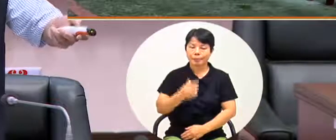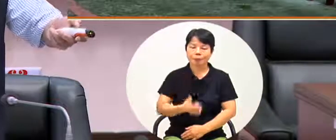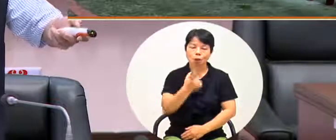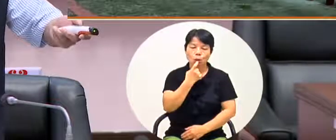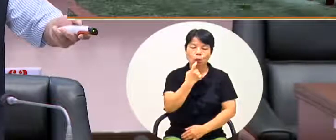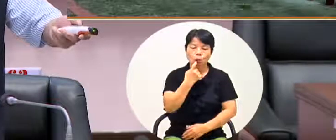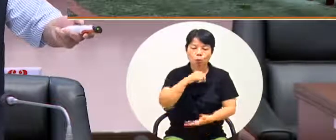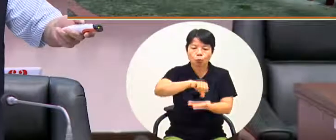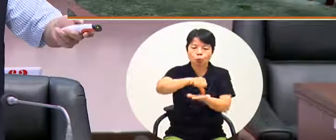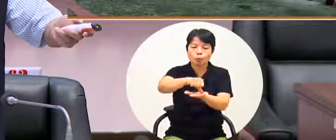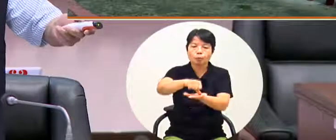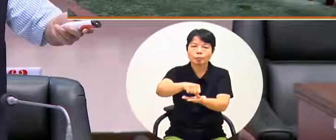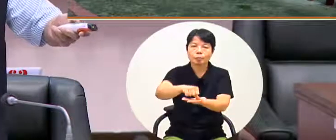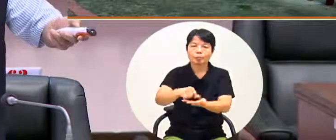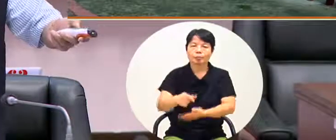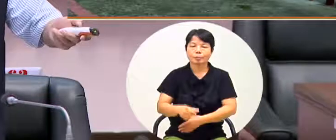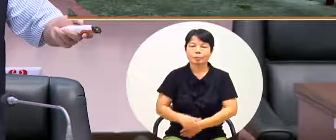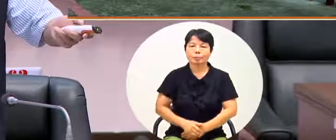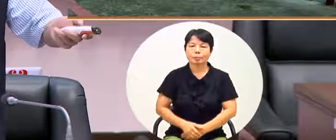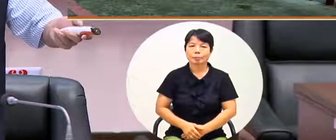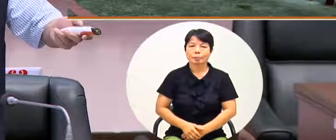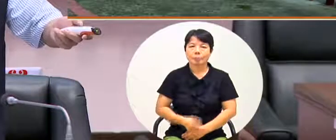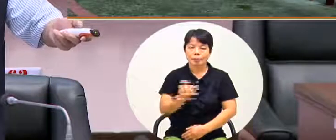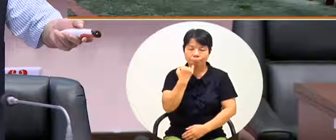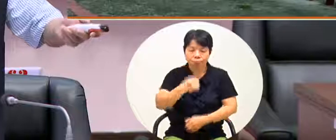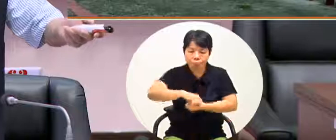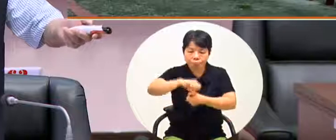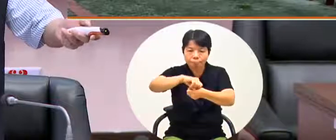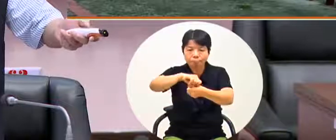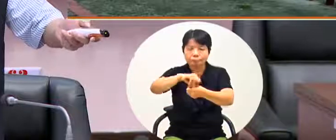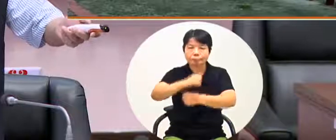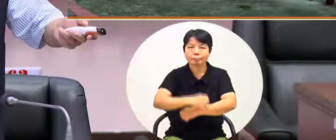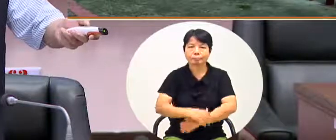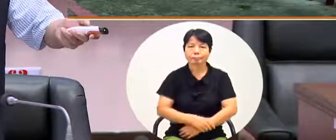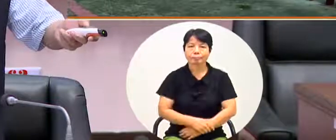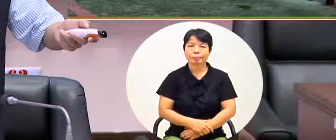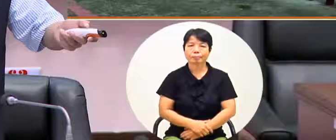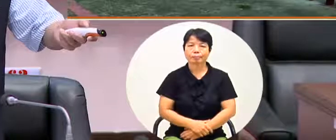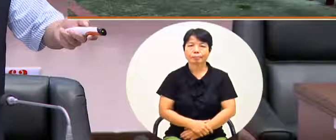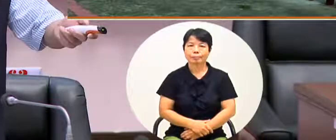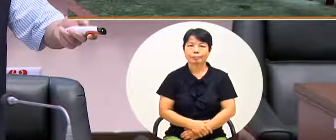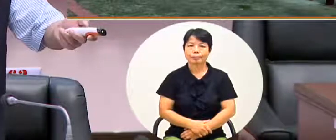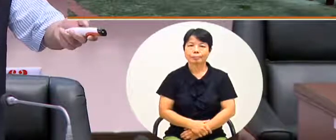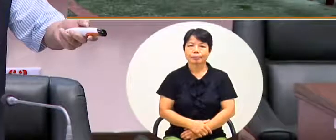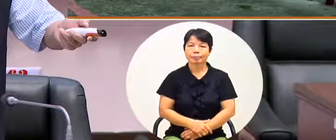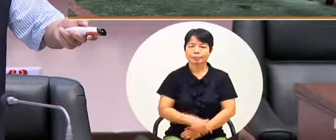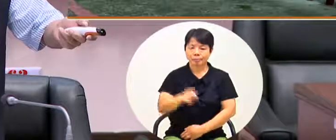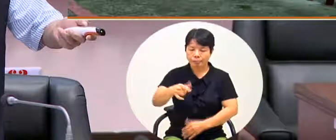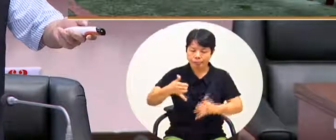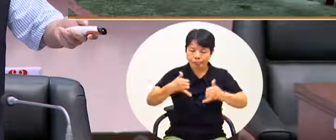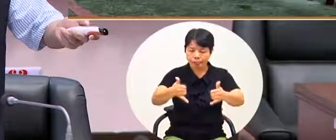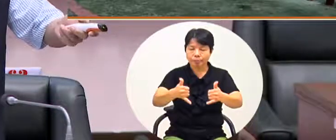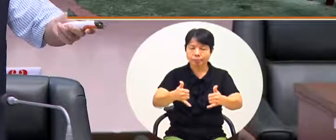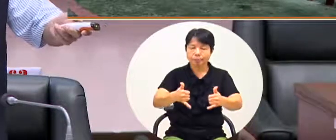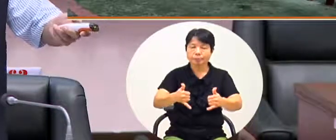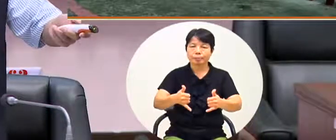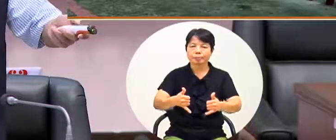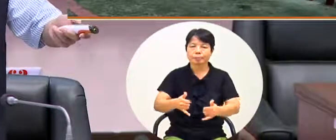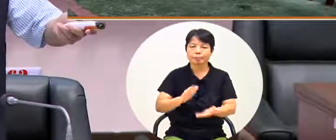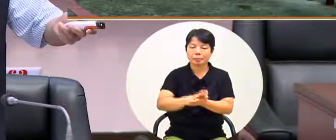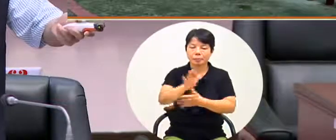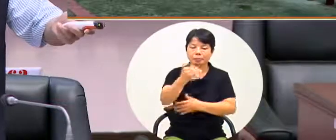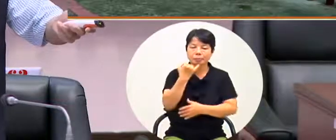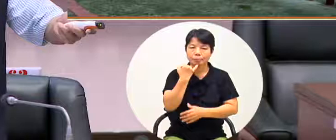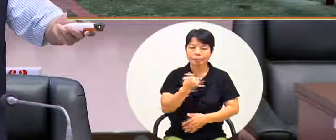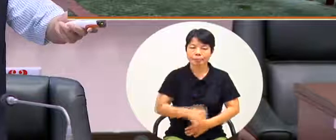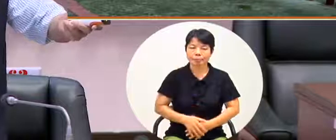毋是会当来做增加啦吼？因为即未来这条路有可能就是咱啊永康来咧做维护嘛吼，啊